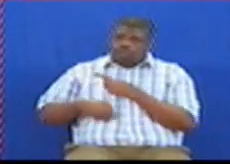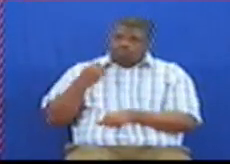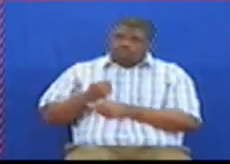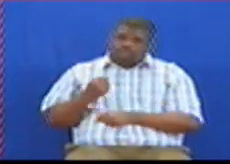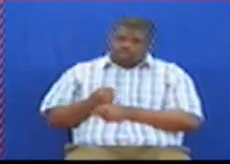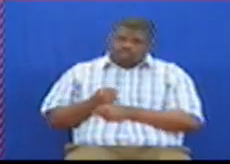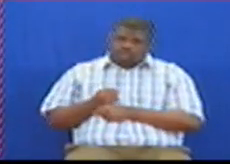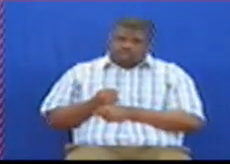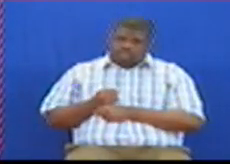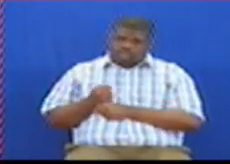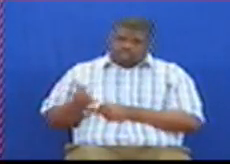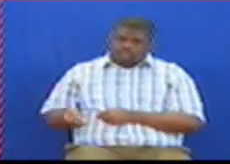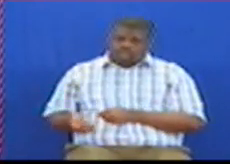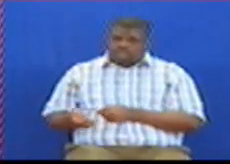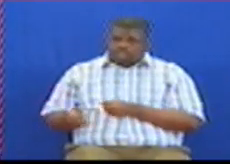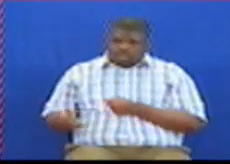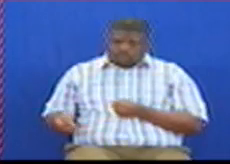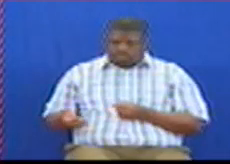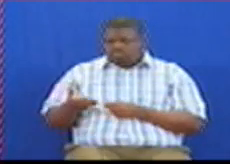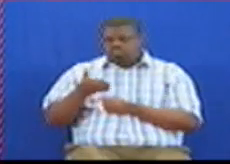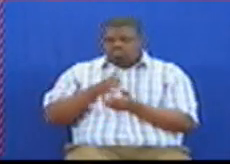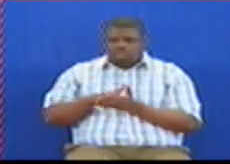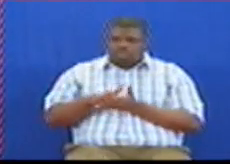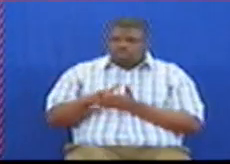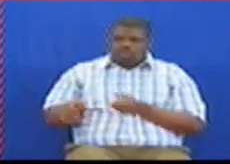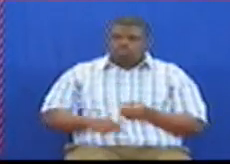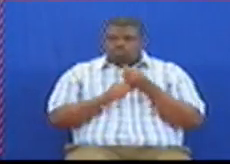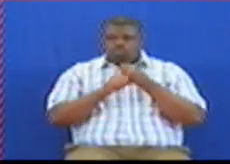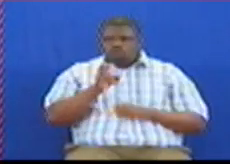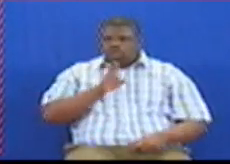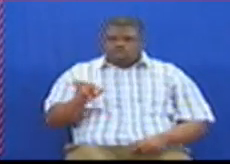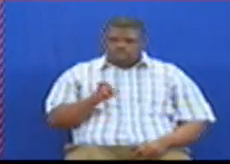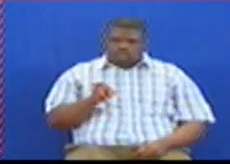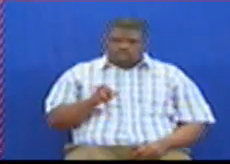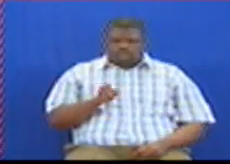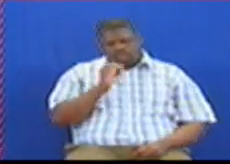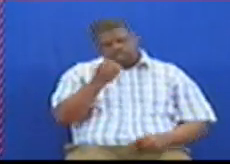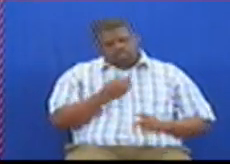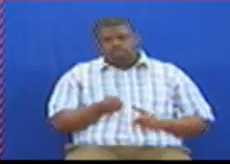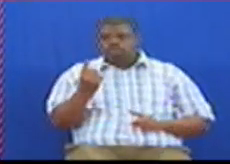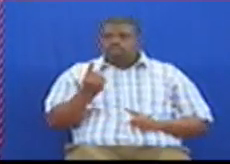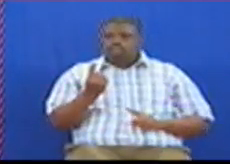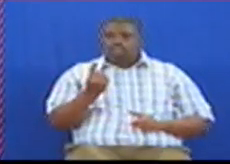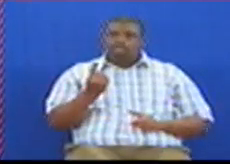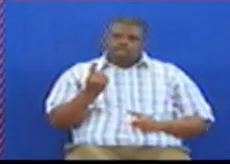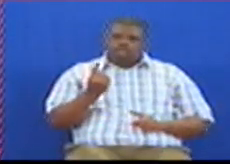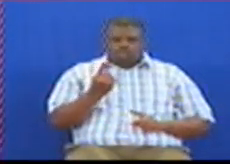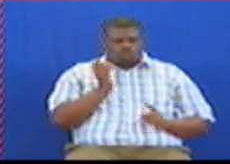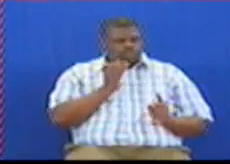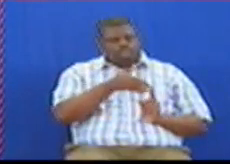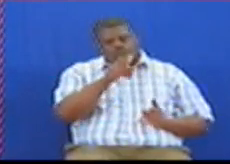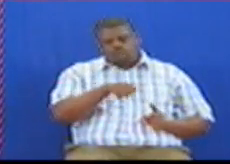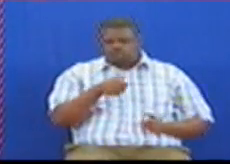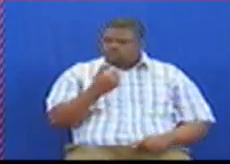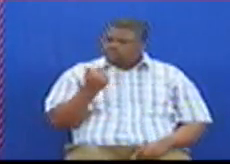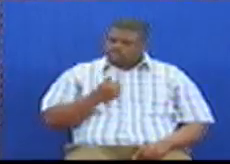yetu. Mheshimiwa naibu spika, naomba baada ya maneno hayo niunge mkono hoja 100% kwa ajili ya Watanzania ambao tunaenda